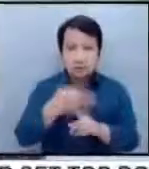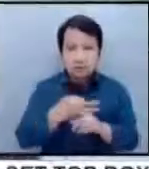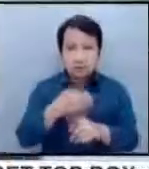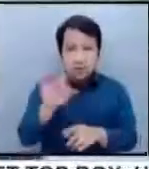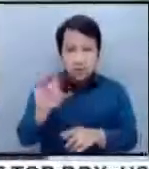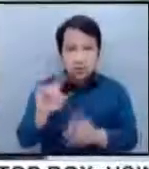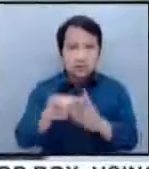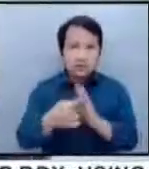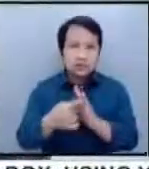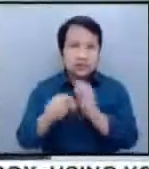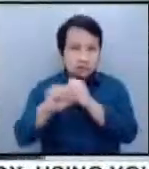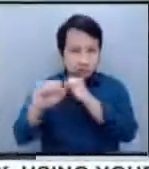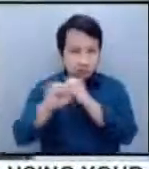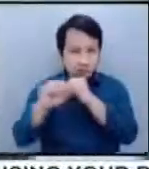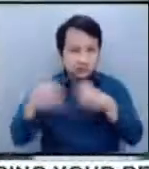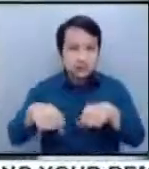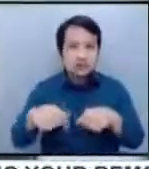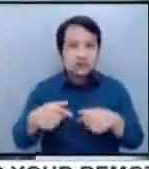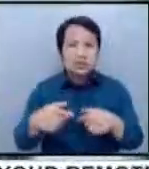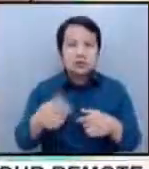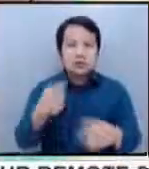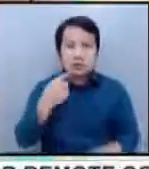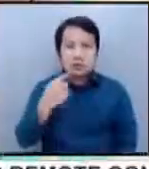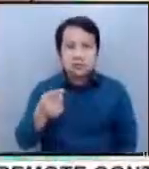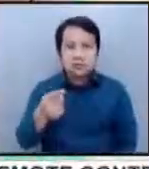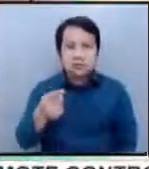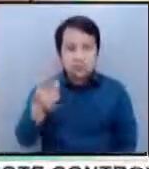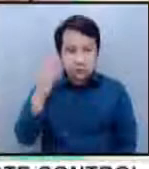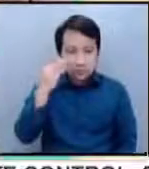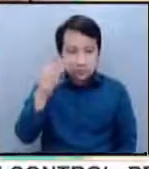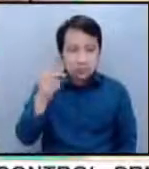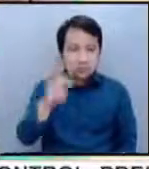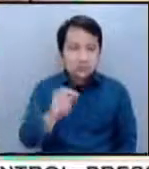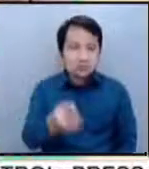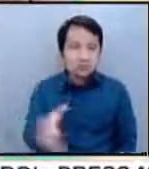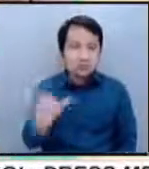Mela Lesmoras para sa Morning Show ng Bayan, Rise and Shine, Pilipinas.